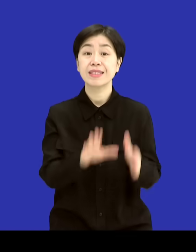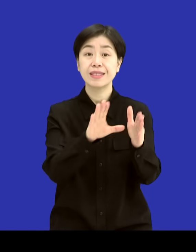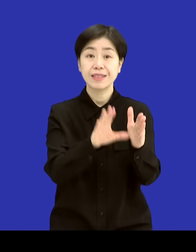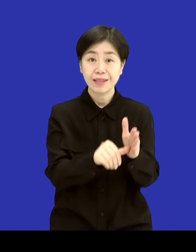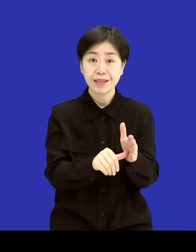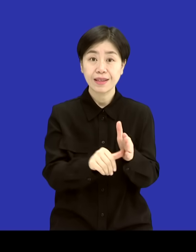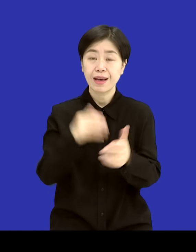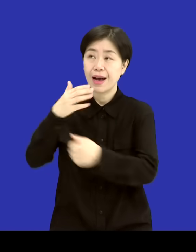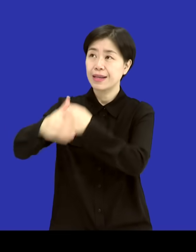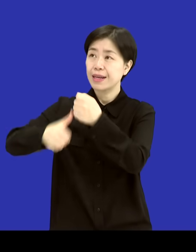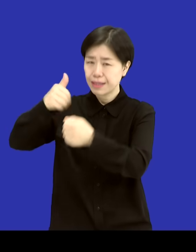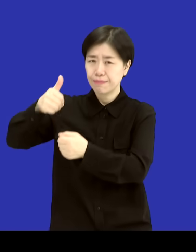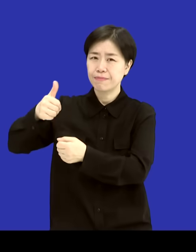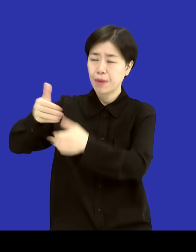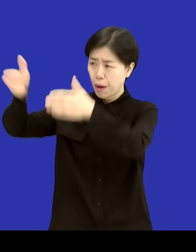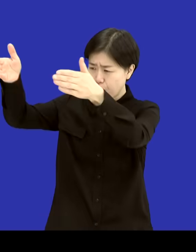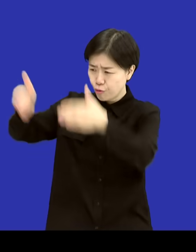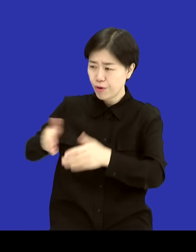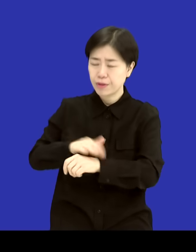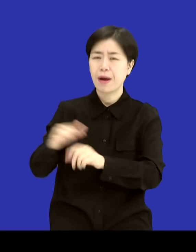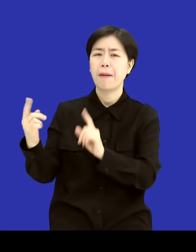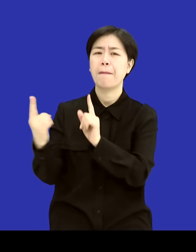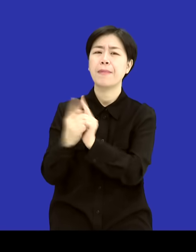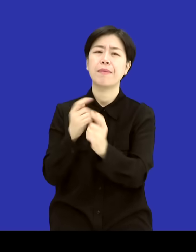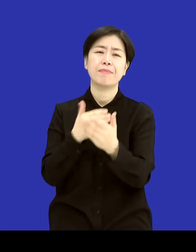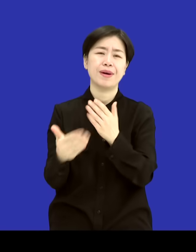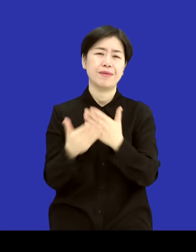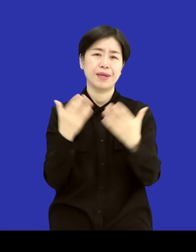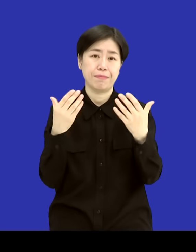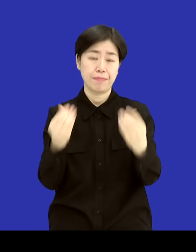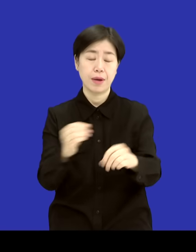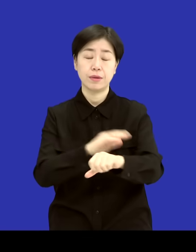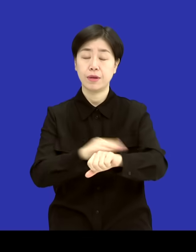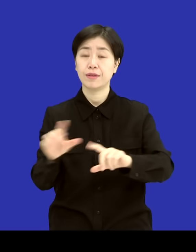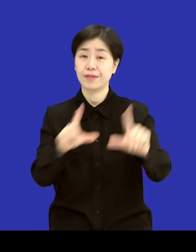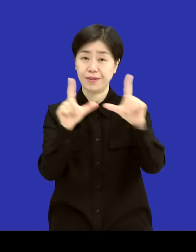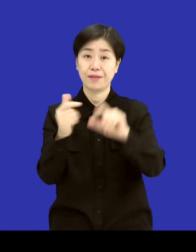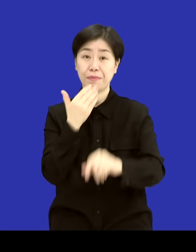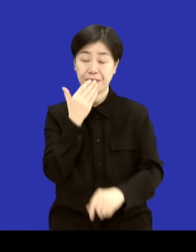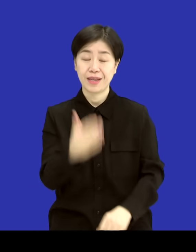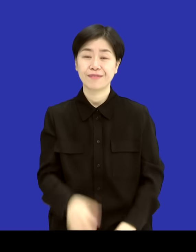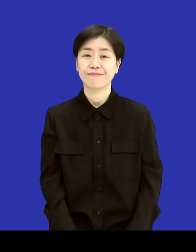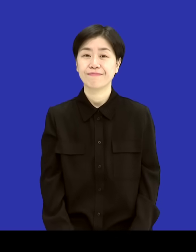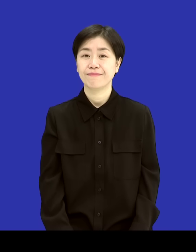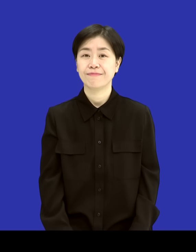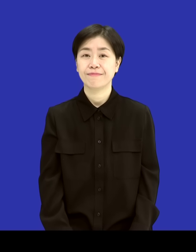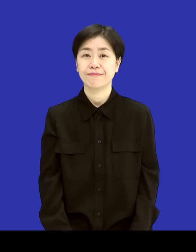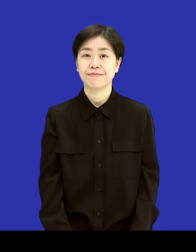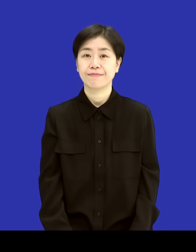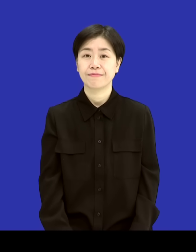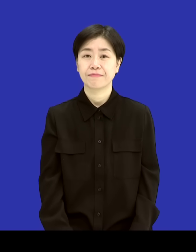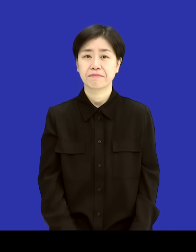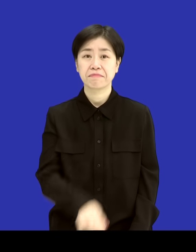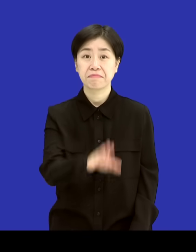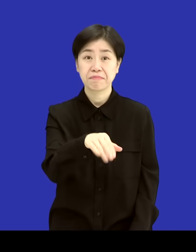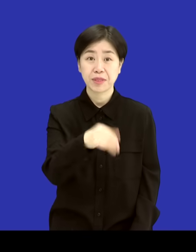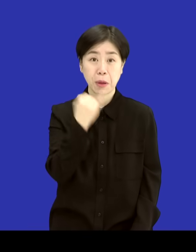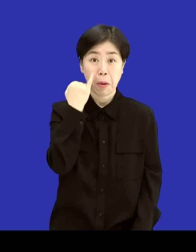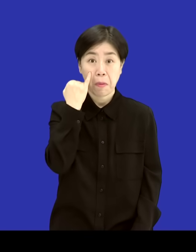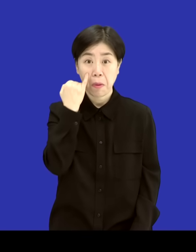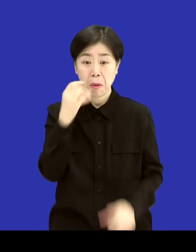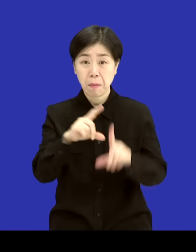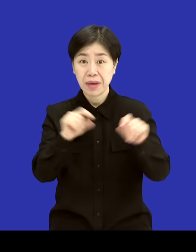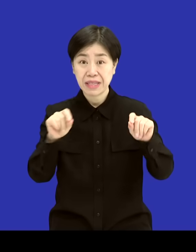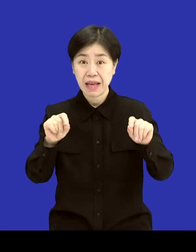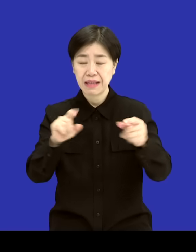하나님을 인격적으로 좀 제대로 만나게 돼서 예. 그걸 다 버틸 수 있었던 것 같습니다. 네. 뭐 반찬이 몇 개 덜 주거나 그런 건